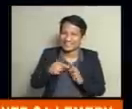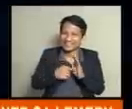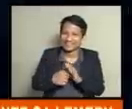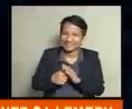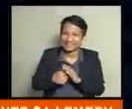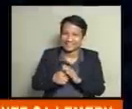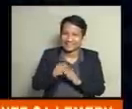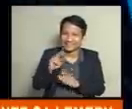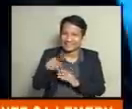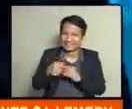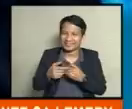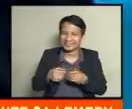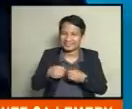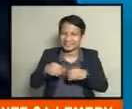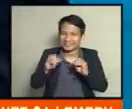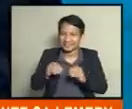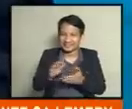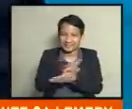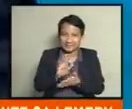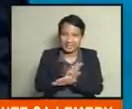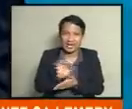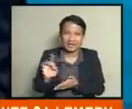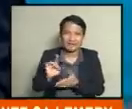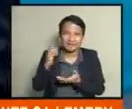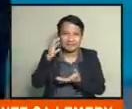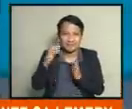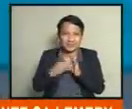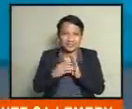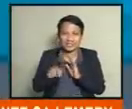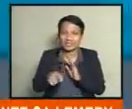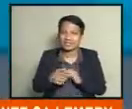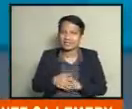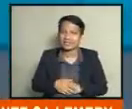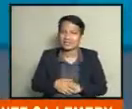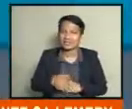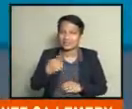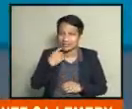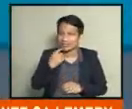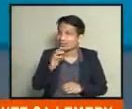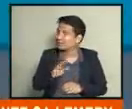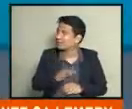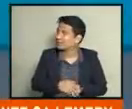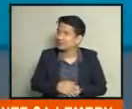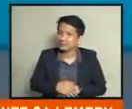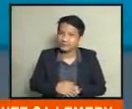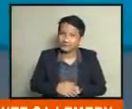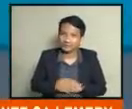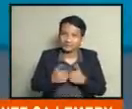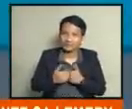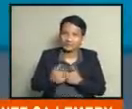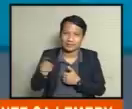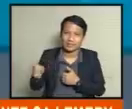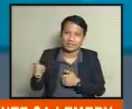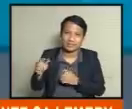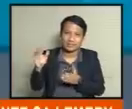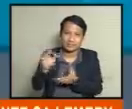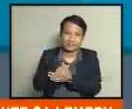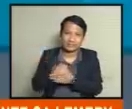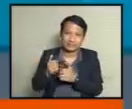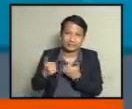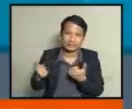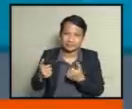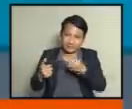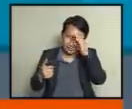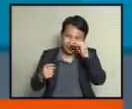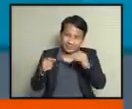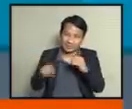Now, ano po yung mga litratong pinakita ko sa inyo? Yung po ay litrato na magkabit. Si